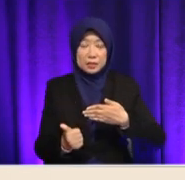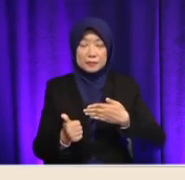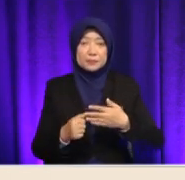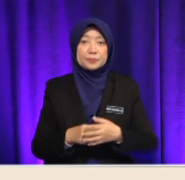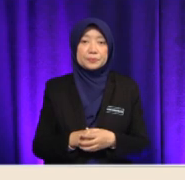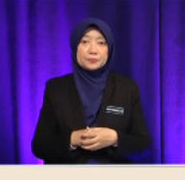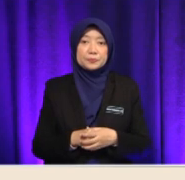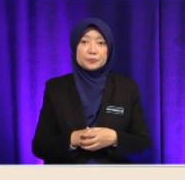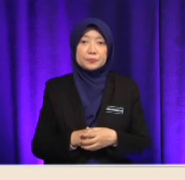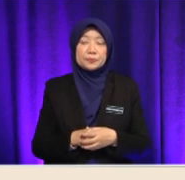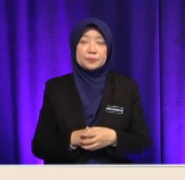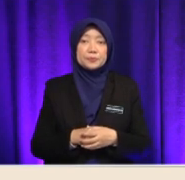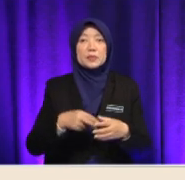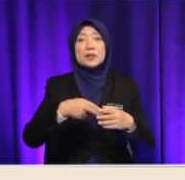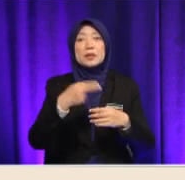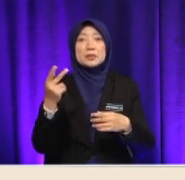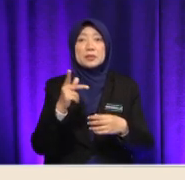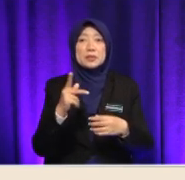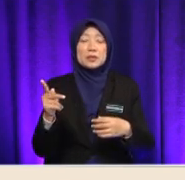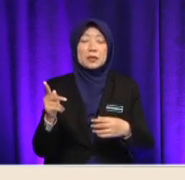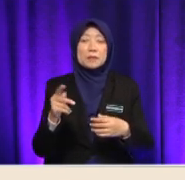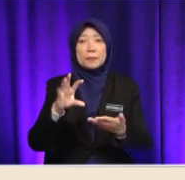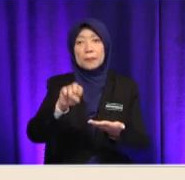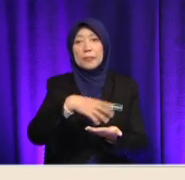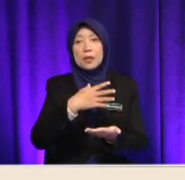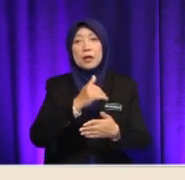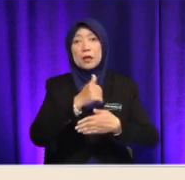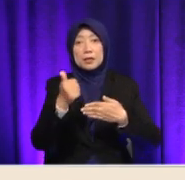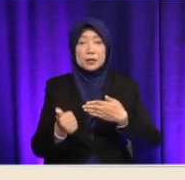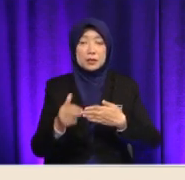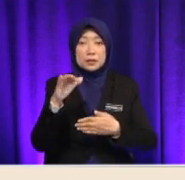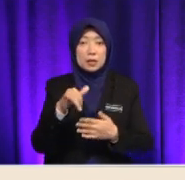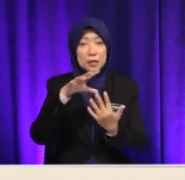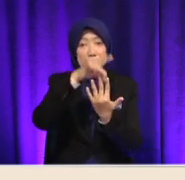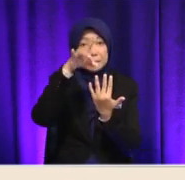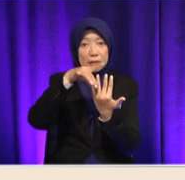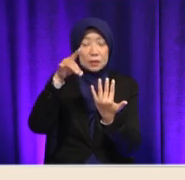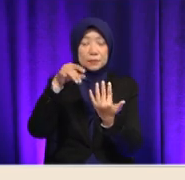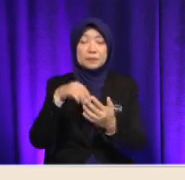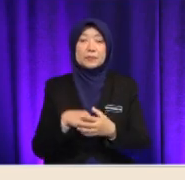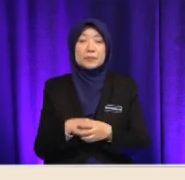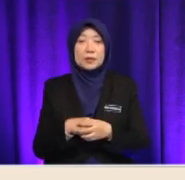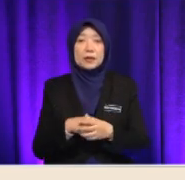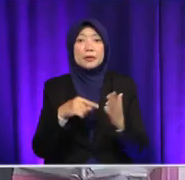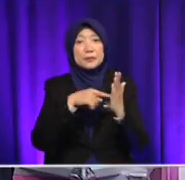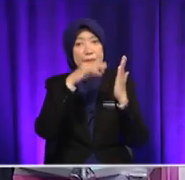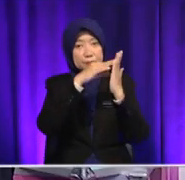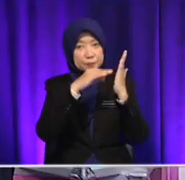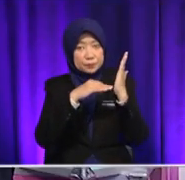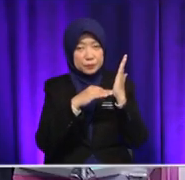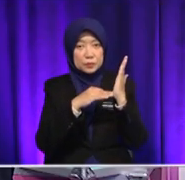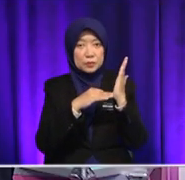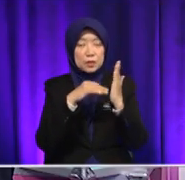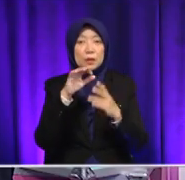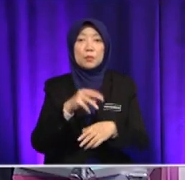kemudian pastikan cetakan aib komposisi letak yang dipilih ini adalah urutan yang mana pelajar apa